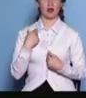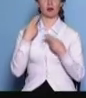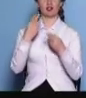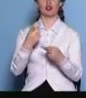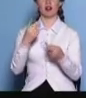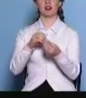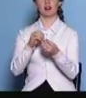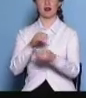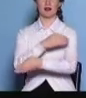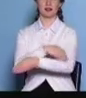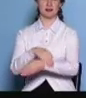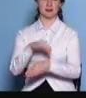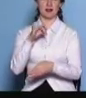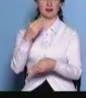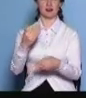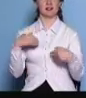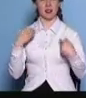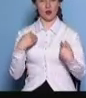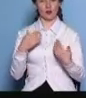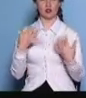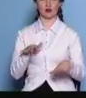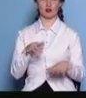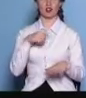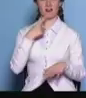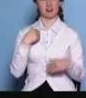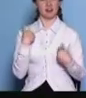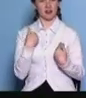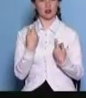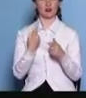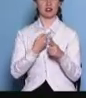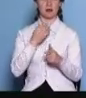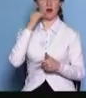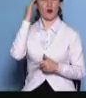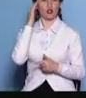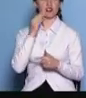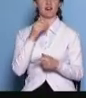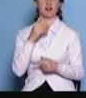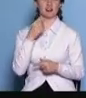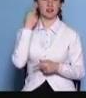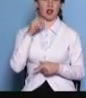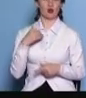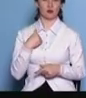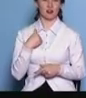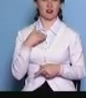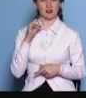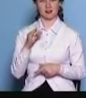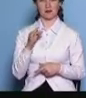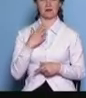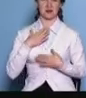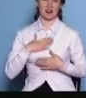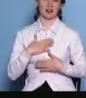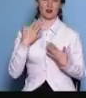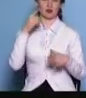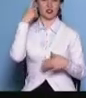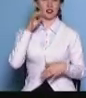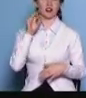примерно адреса. Они здороваются уже, говорят, что здравствуйте, уже по имени, по отчеству узнают. То есть им уже даже приятно, когда приезжаешь, они уже знают, о